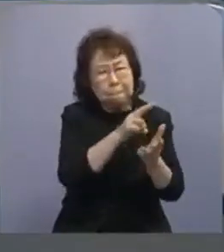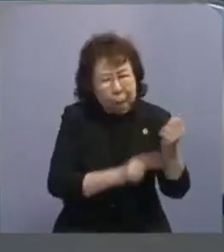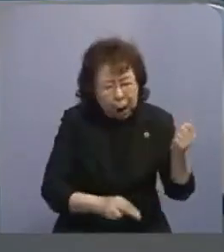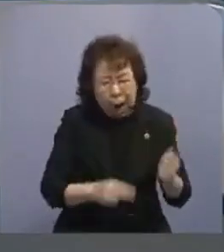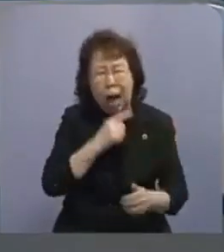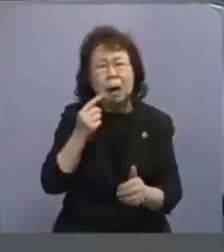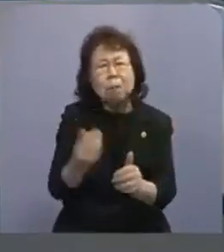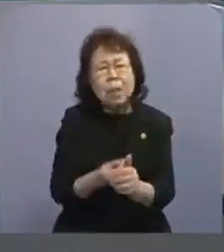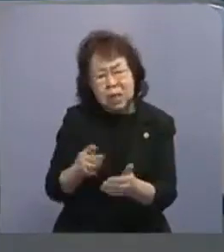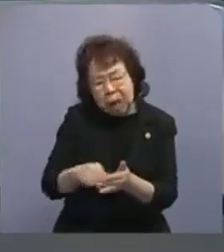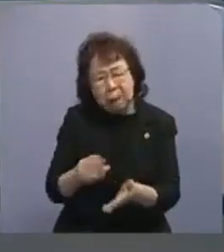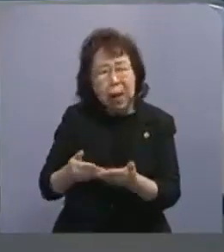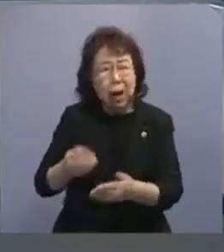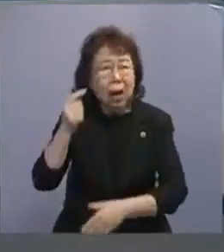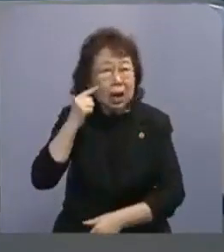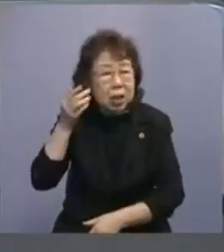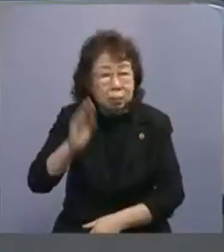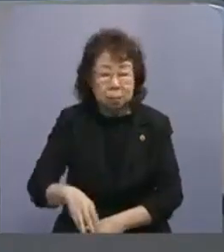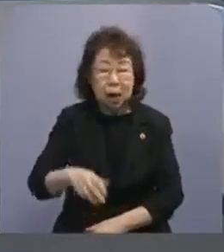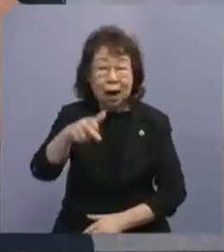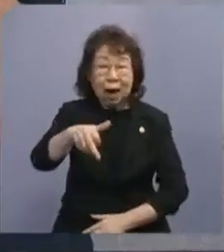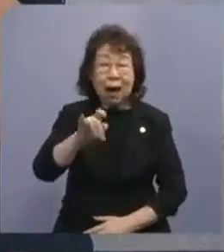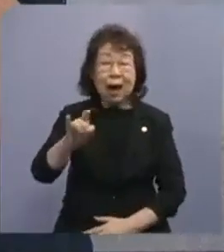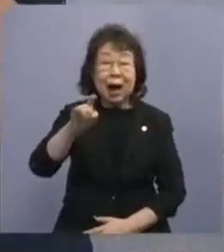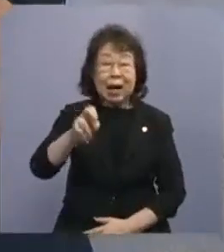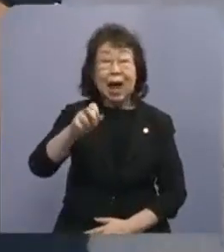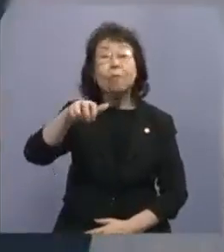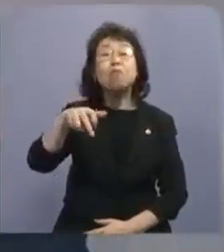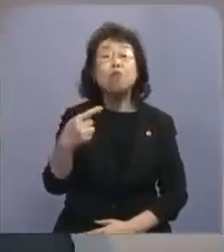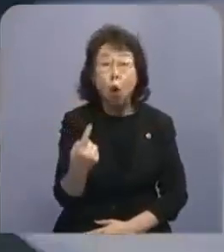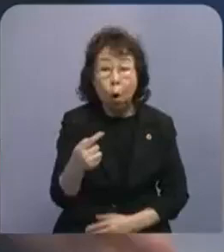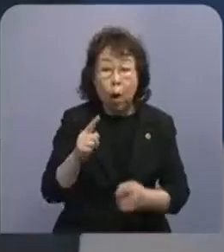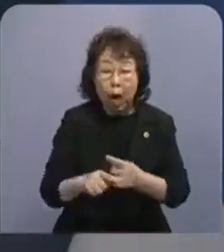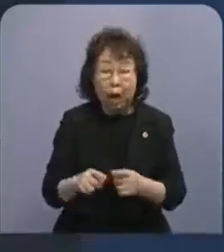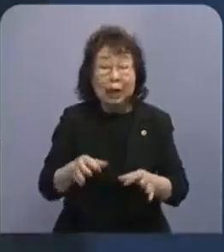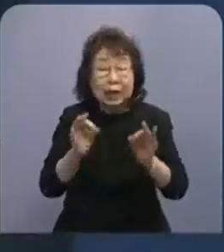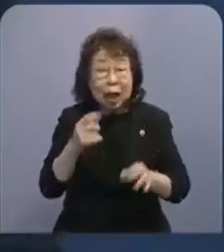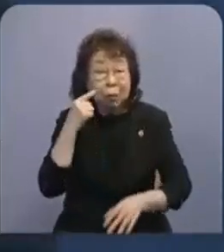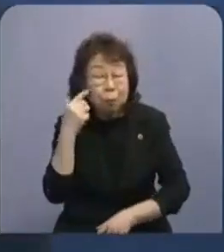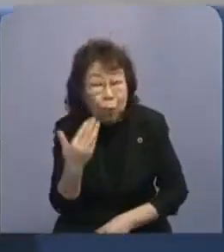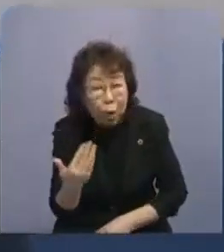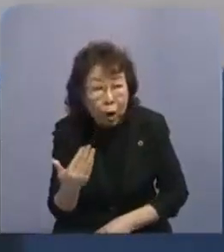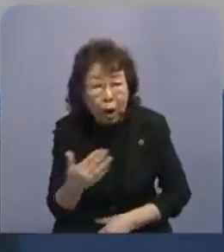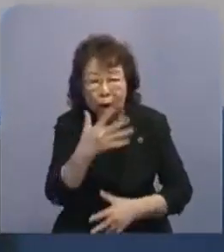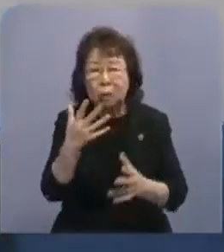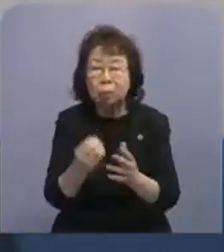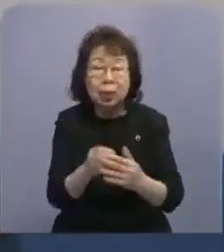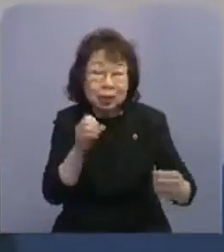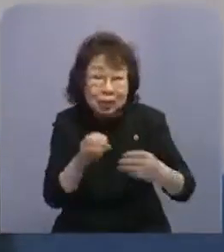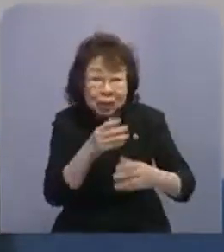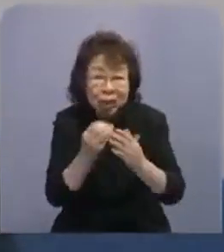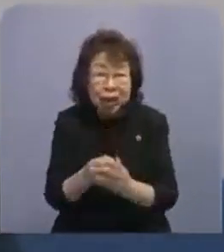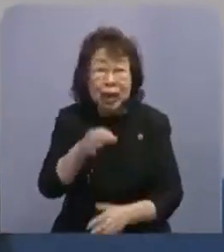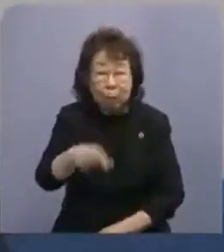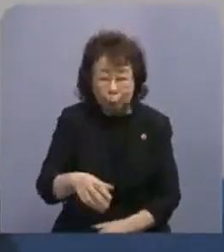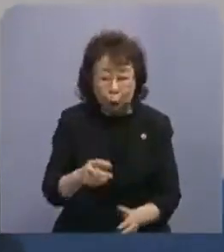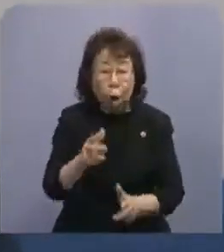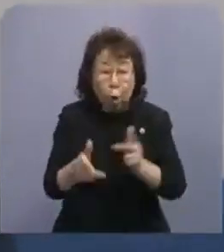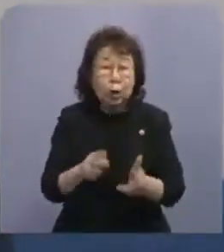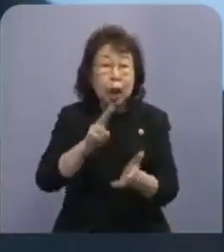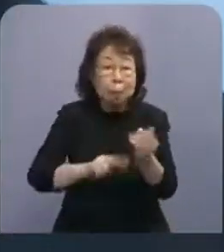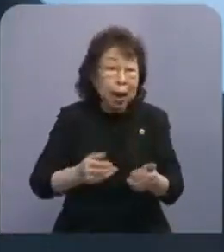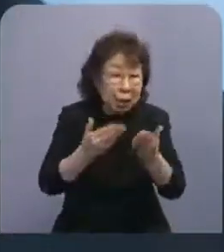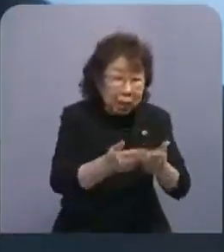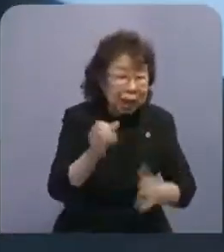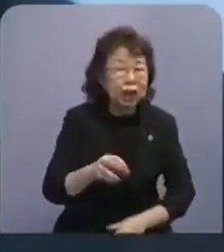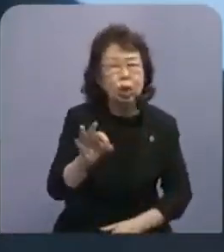몰렸습니다. 그러나 한국자산관리공사, 캠코의 자산 매입 후 임대 제도를 통해 캠코의 공장을 판 뒤 다시